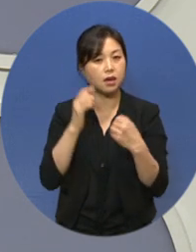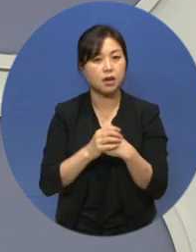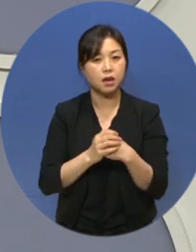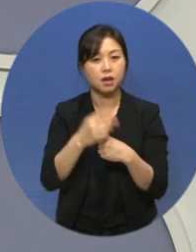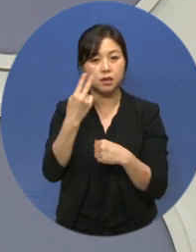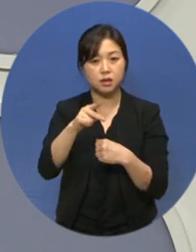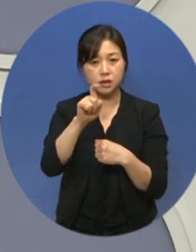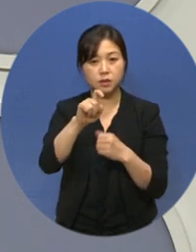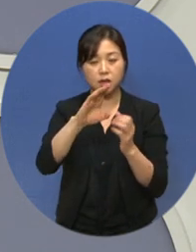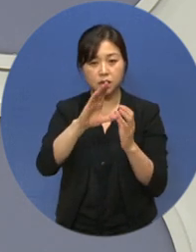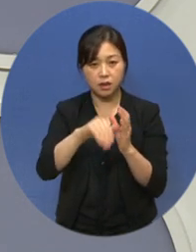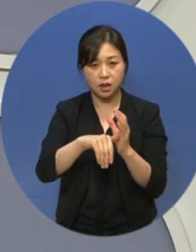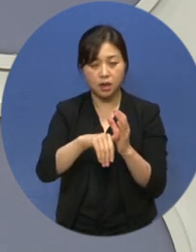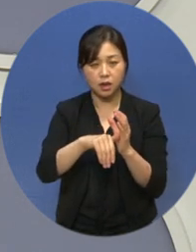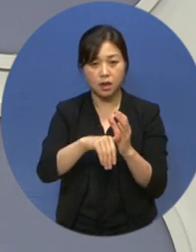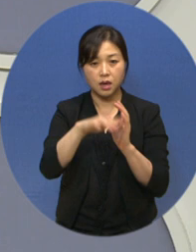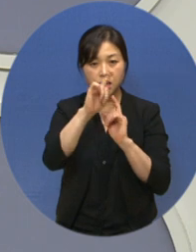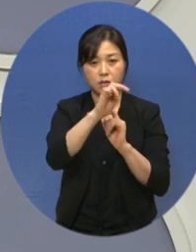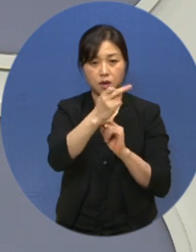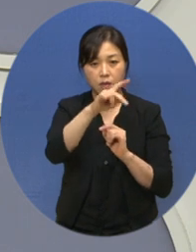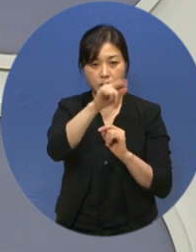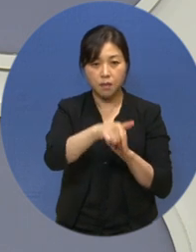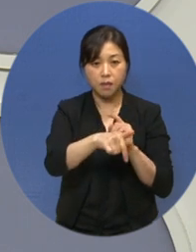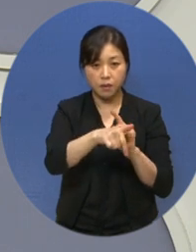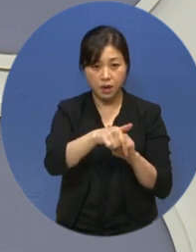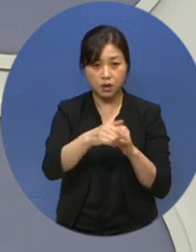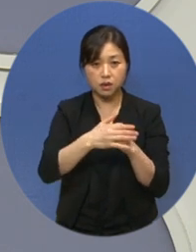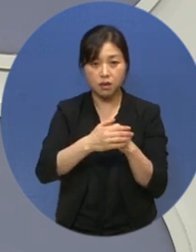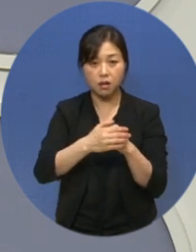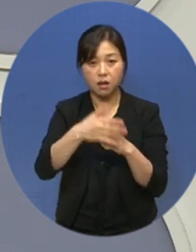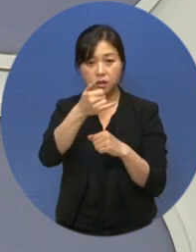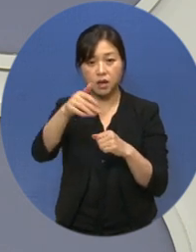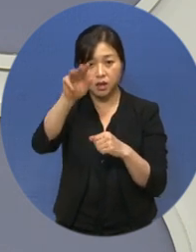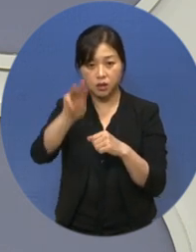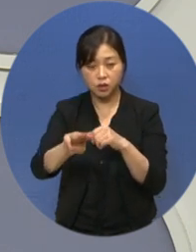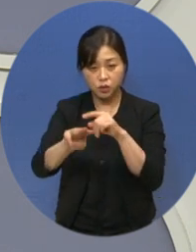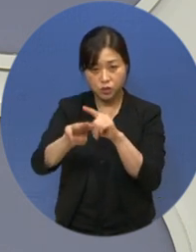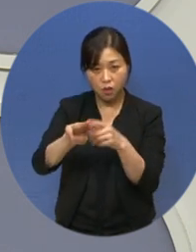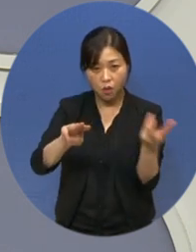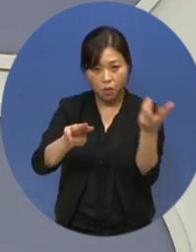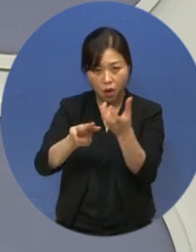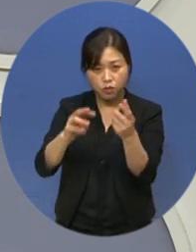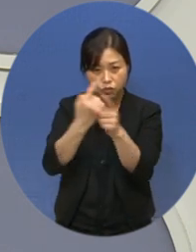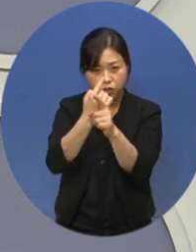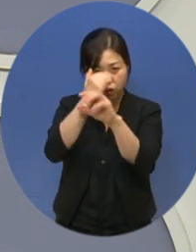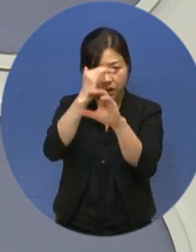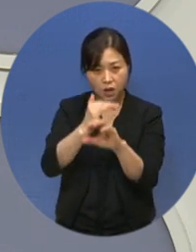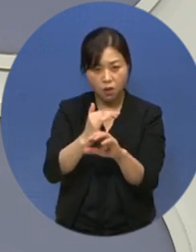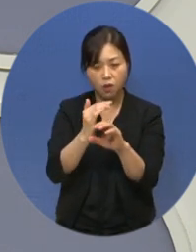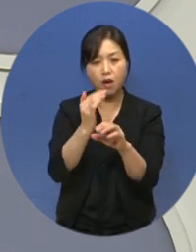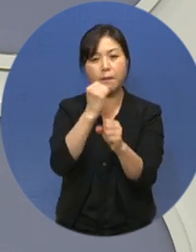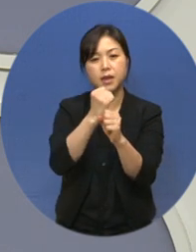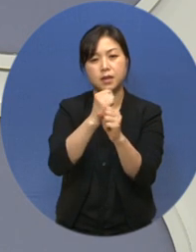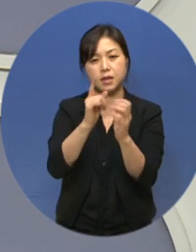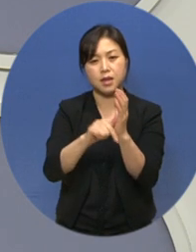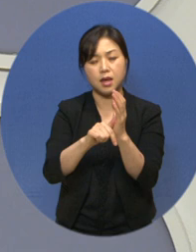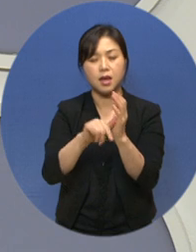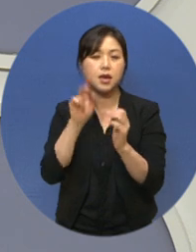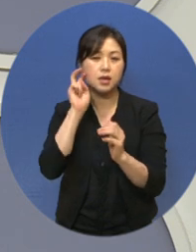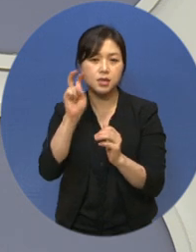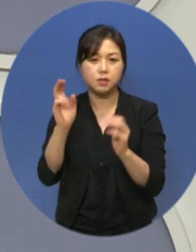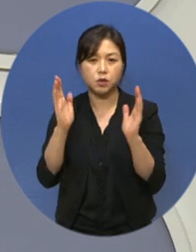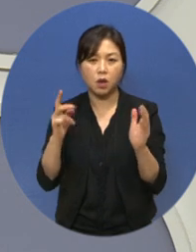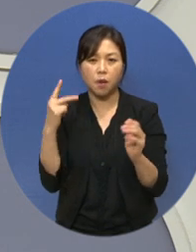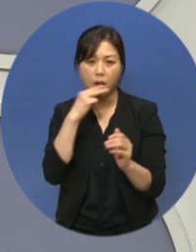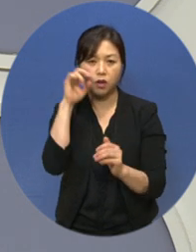냥 세종시 수정안을 됐을 때 20일간 단식투쟁 한 바가 있는데 아 그렇죠 예 그댄 0 그 이런